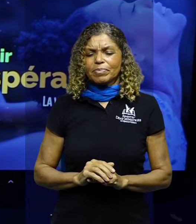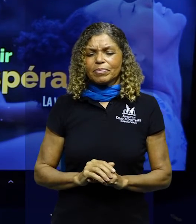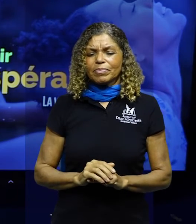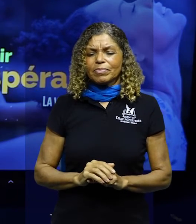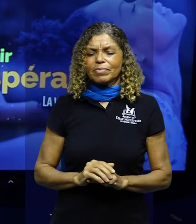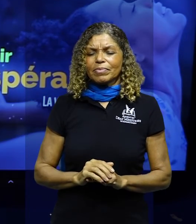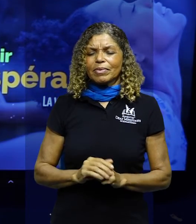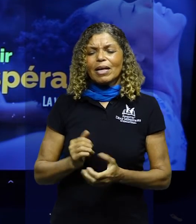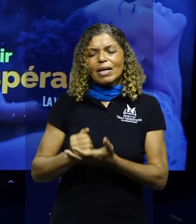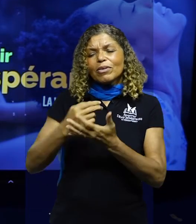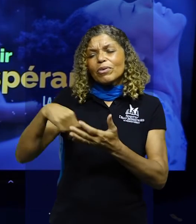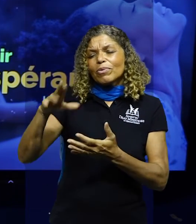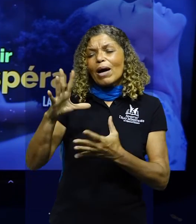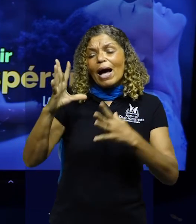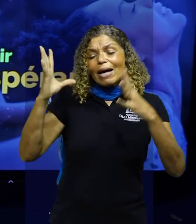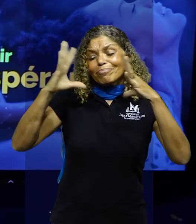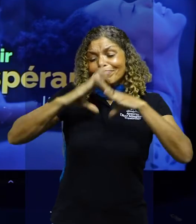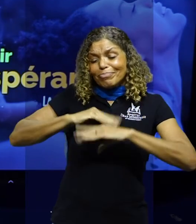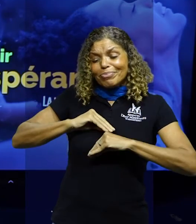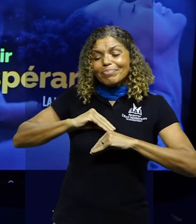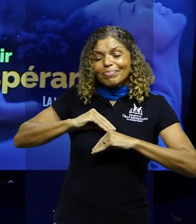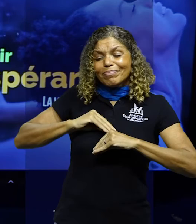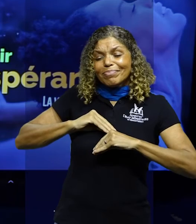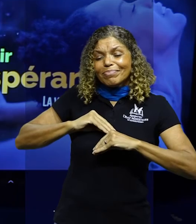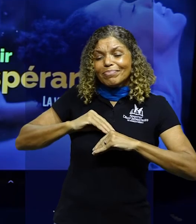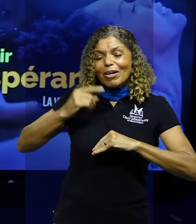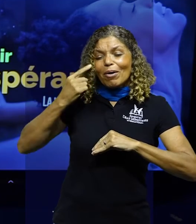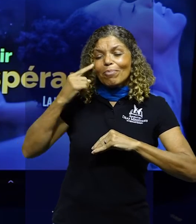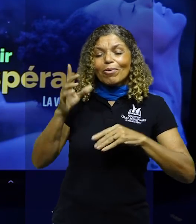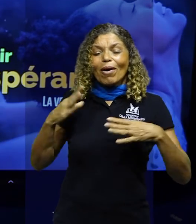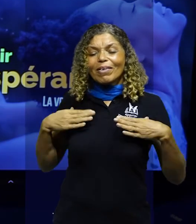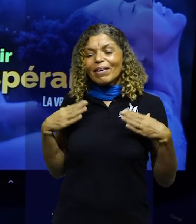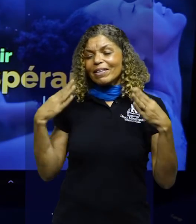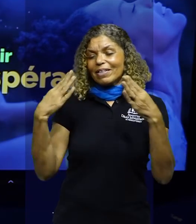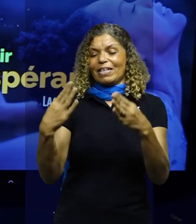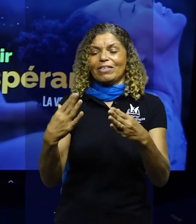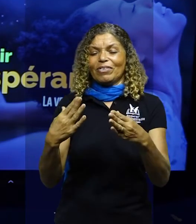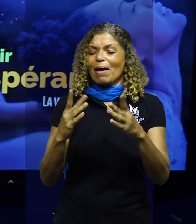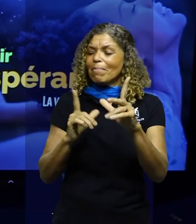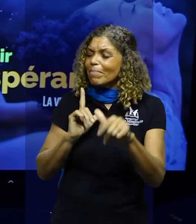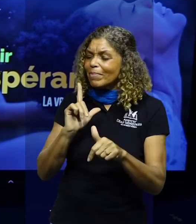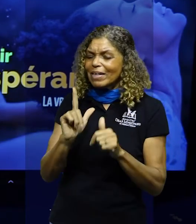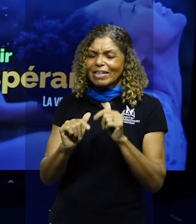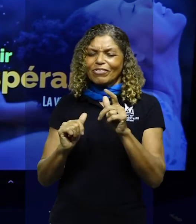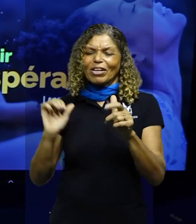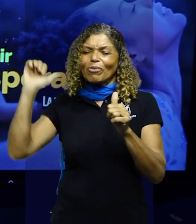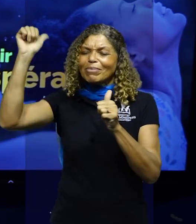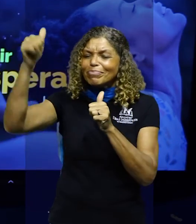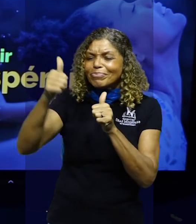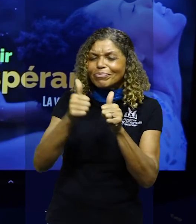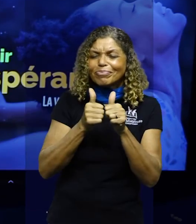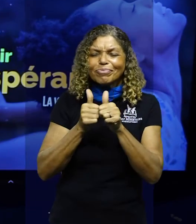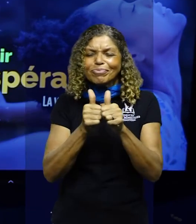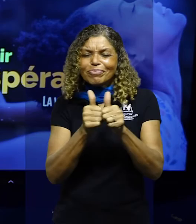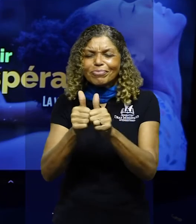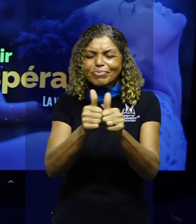à t'accepter comme sauveur. Aide-nous à nous engager avec toi. Aide-nous à marcher avec toi. Aide-nous à prendre la